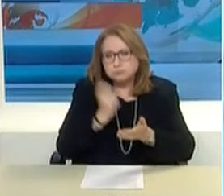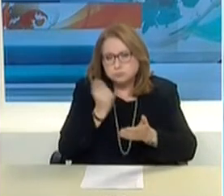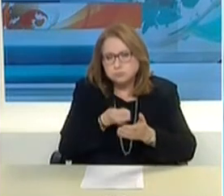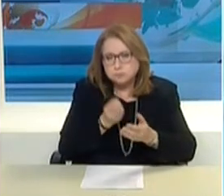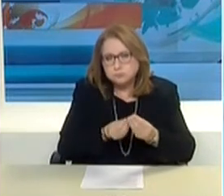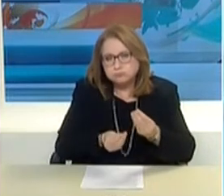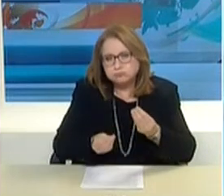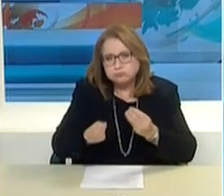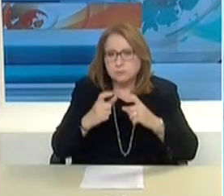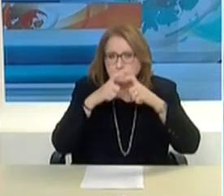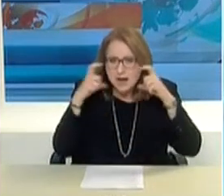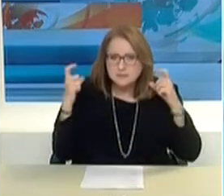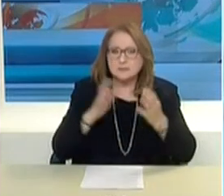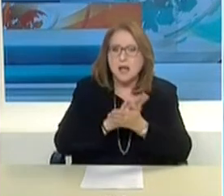ως